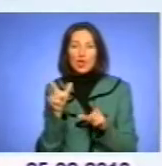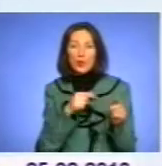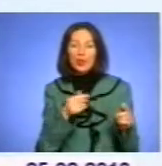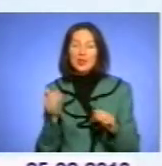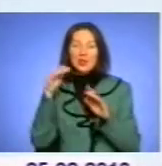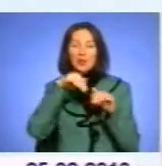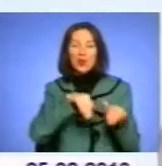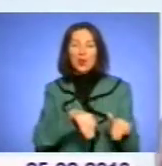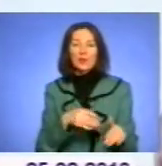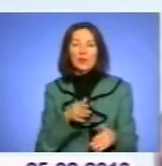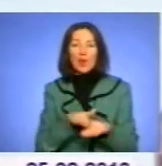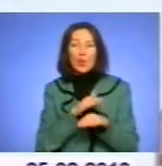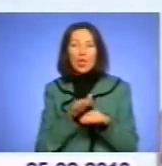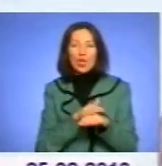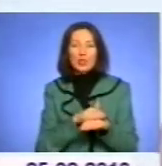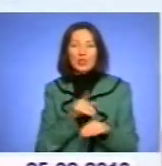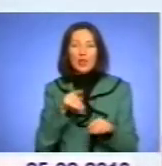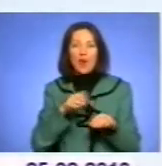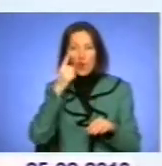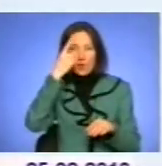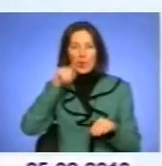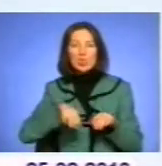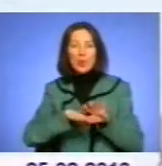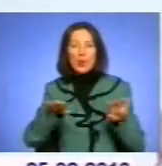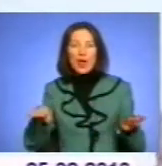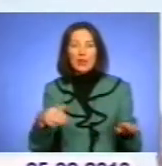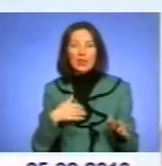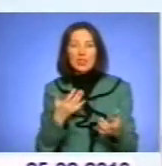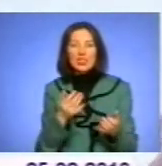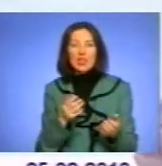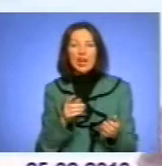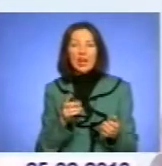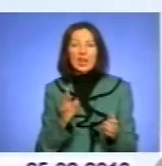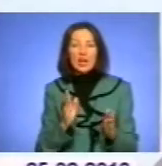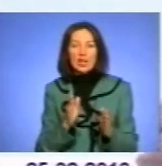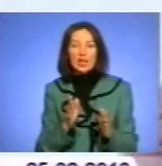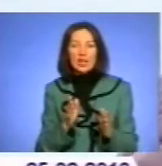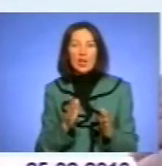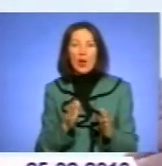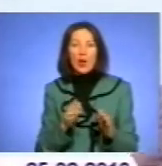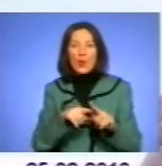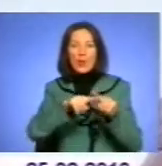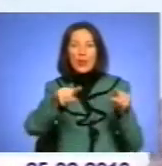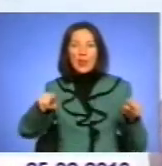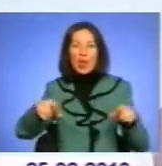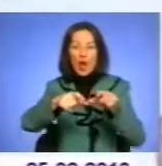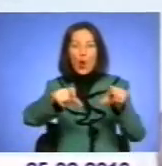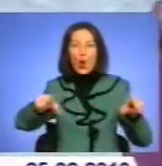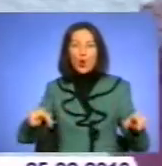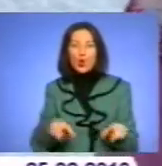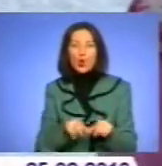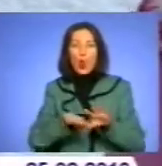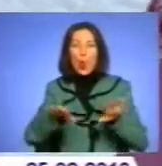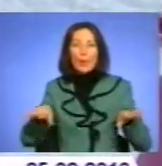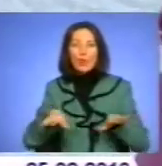море. Молодець, а ти вмієш плавати? Вмію, але я ще на кружку, на кружку плаваю. Яким